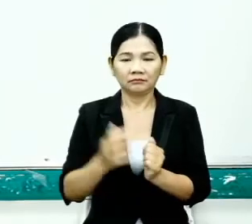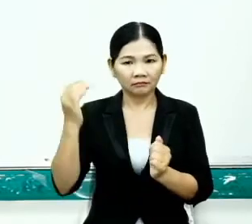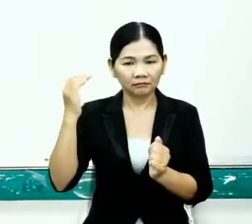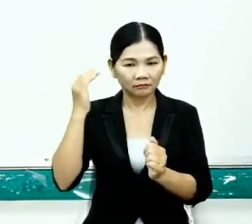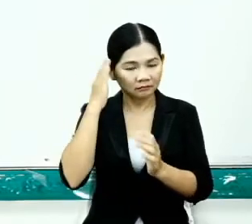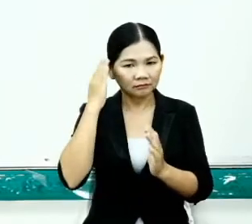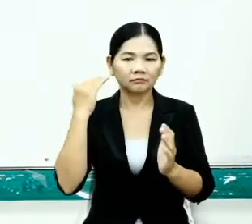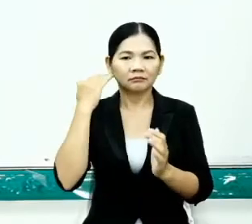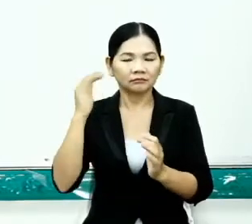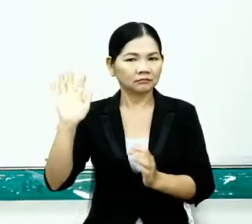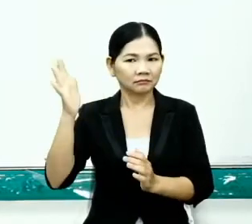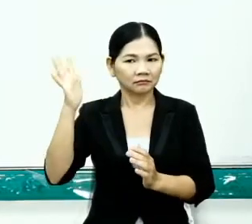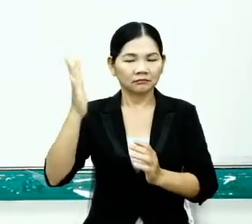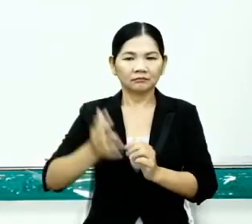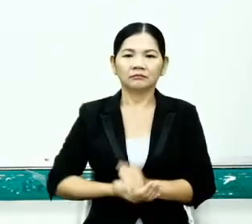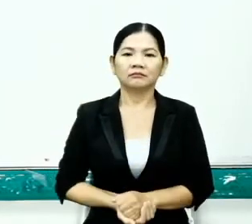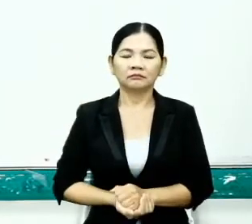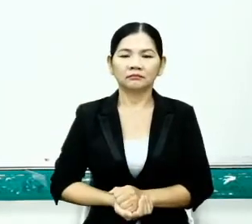ក